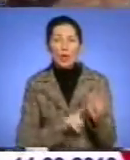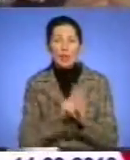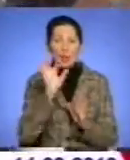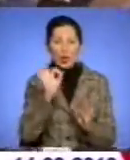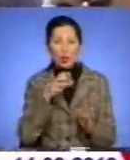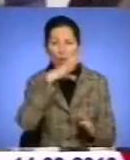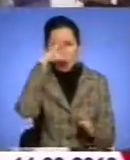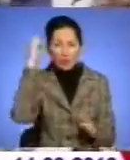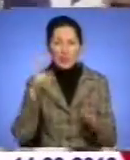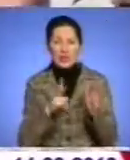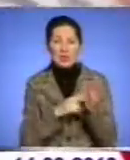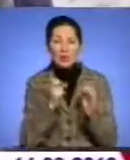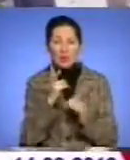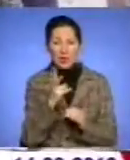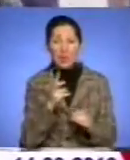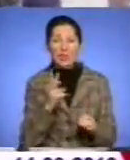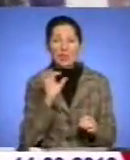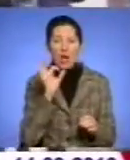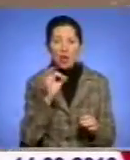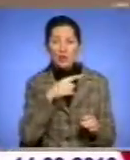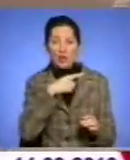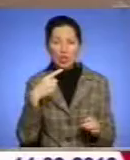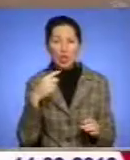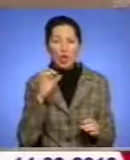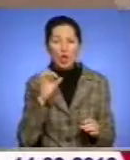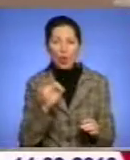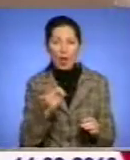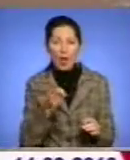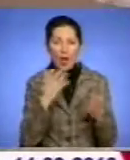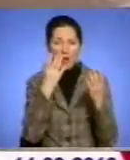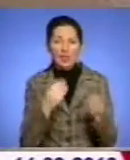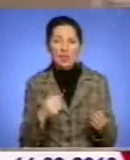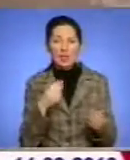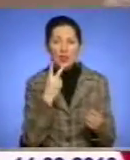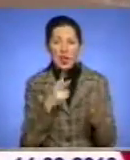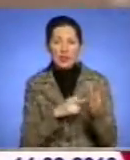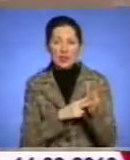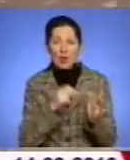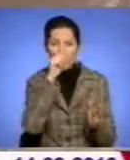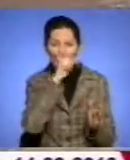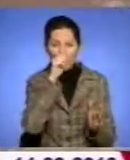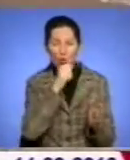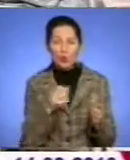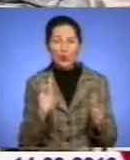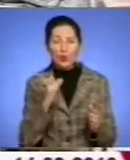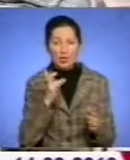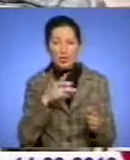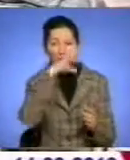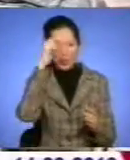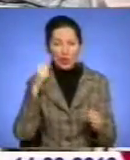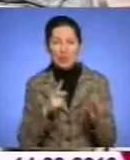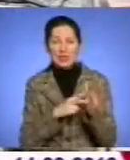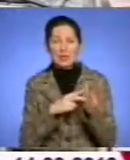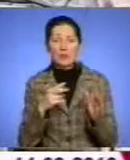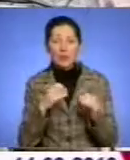від 7 до 12 градусів нижче нуля, в день від 2 до 7 морозу. У неділю вночі від мінус 10 до мінус 15, в